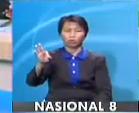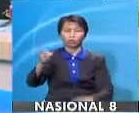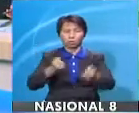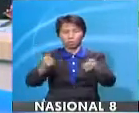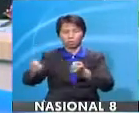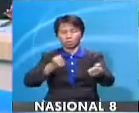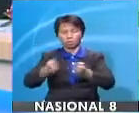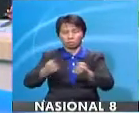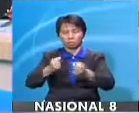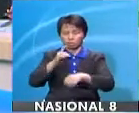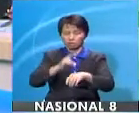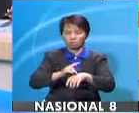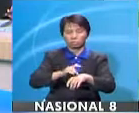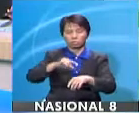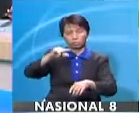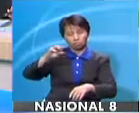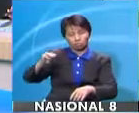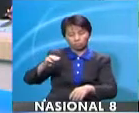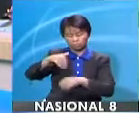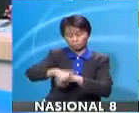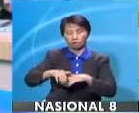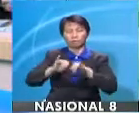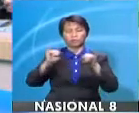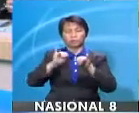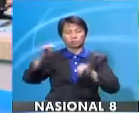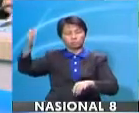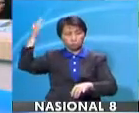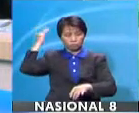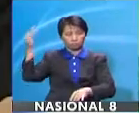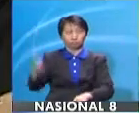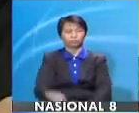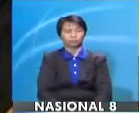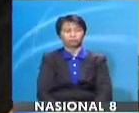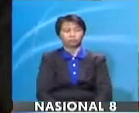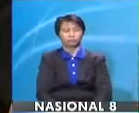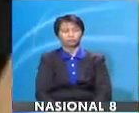kereta jenis Estima di Gua Musang malam Isnin lalu.